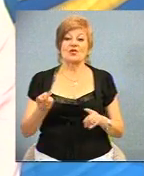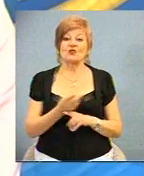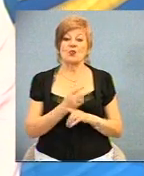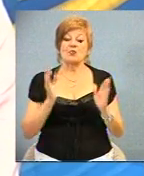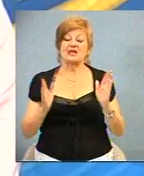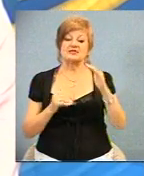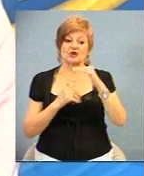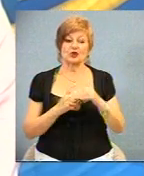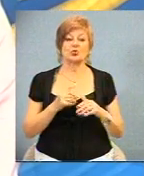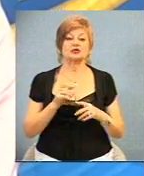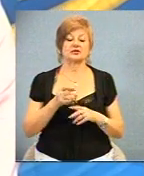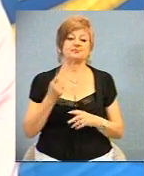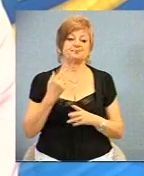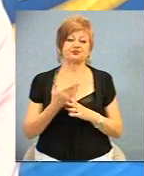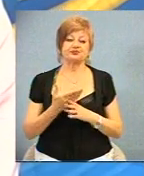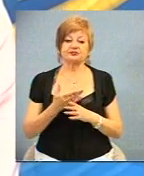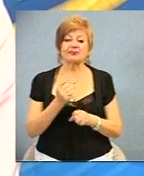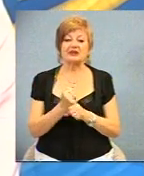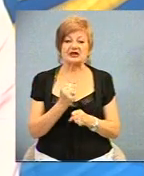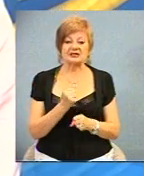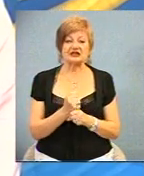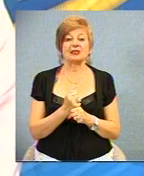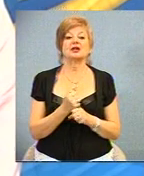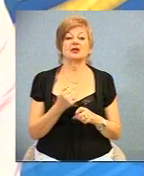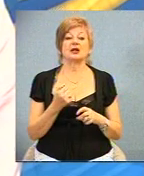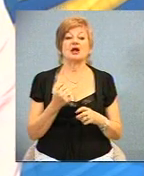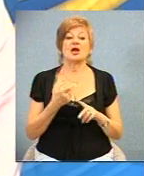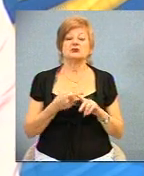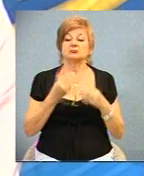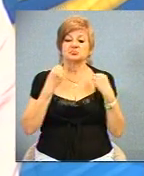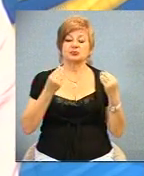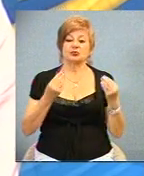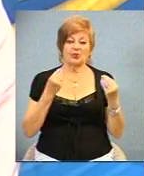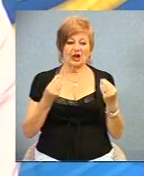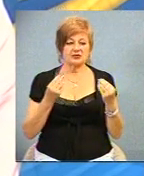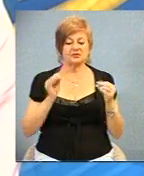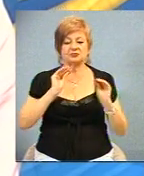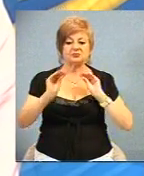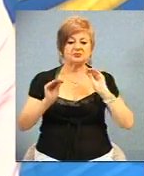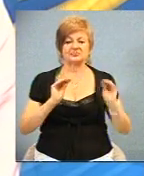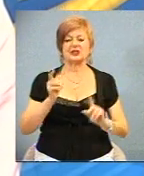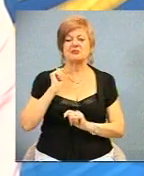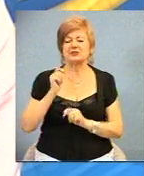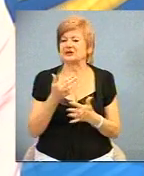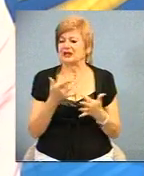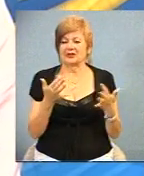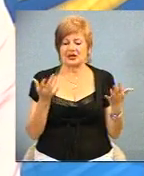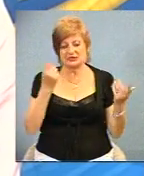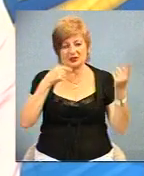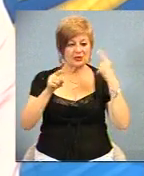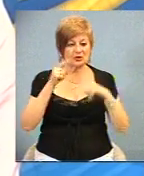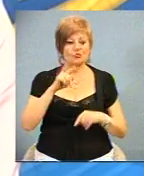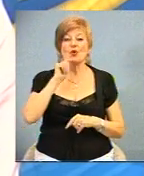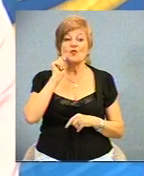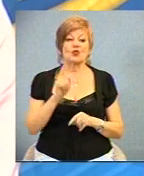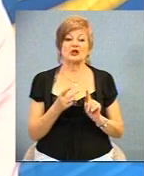у селі Іванківці. У візантійському стилі, витонченому, розкішному, з притаманними тільки йому банями – маківками. В Україні